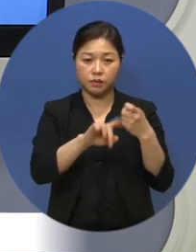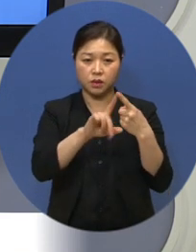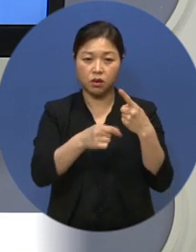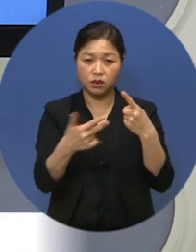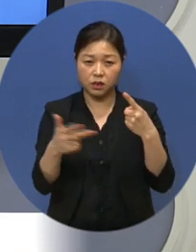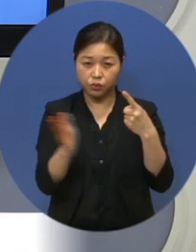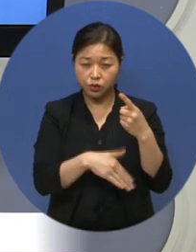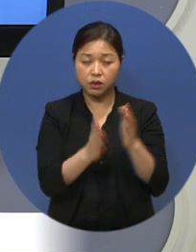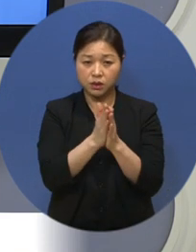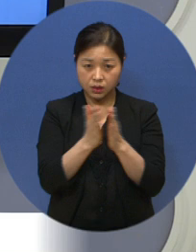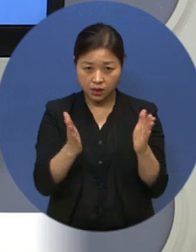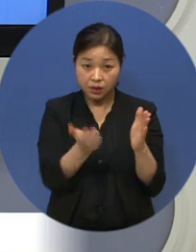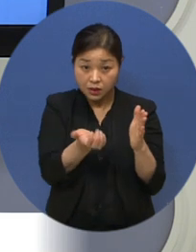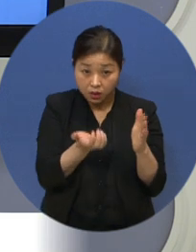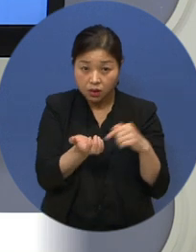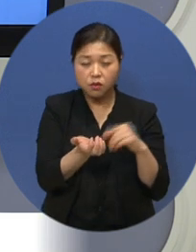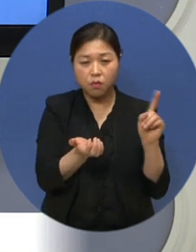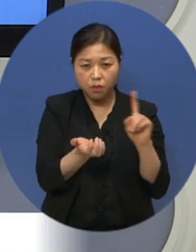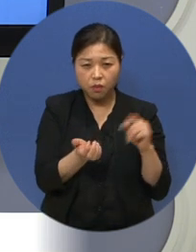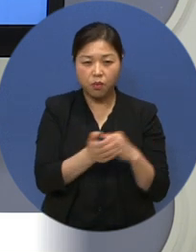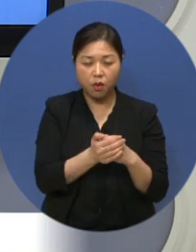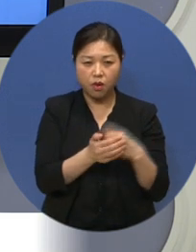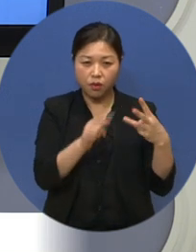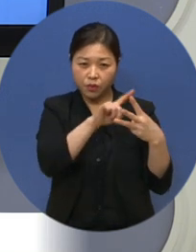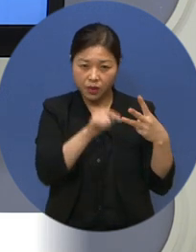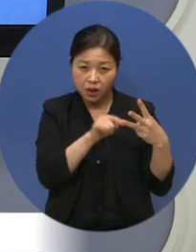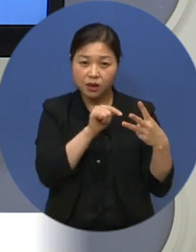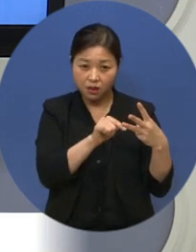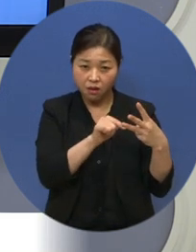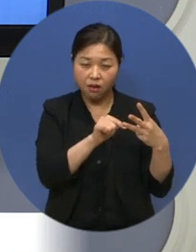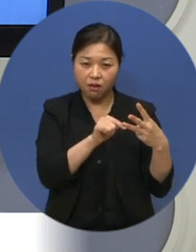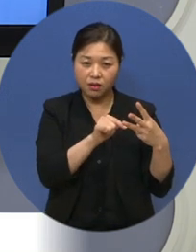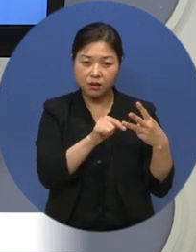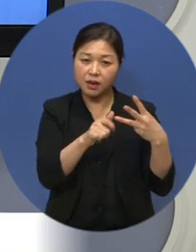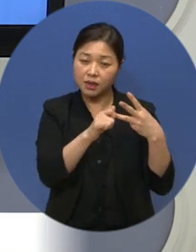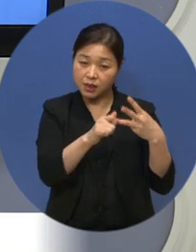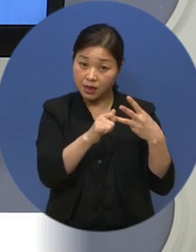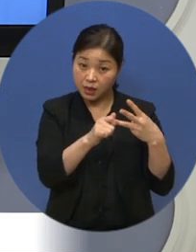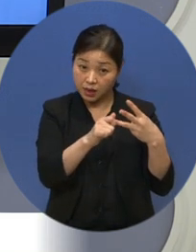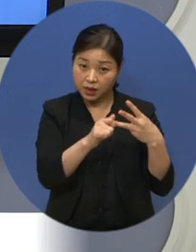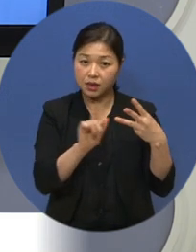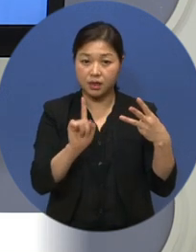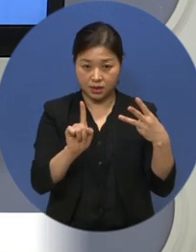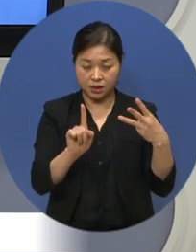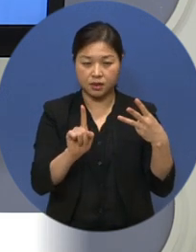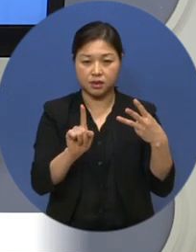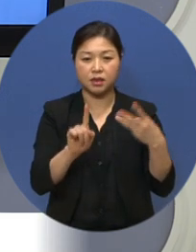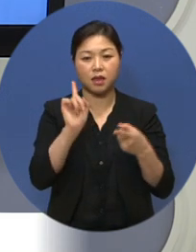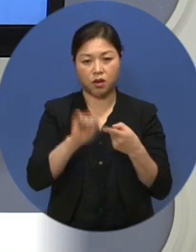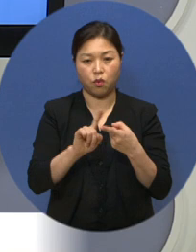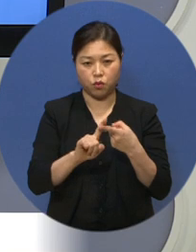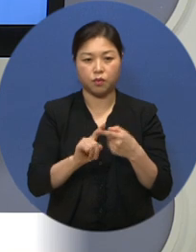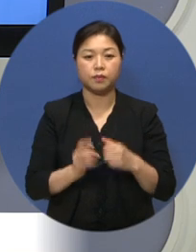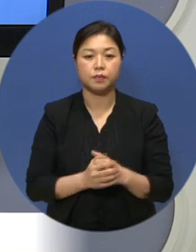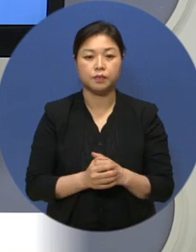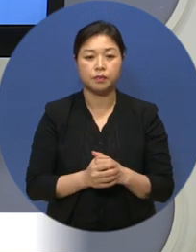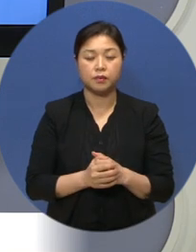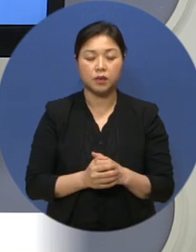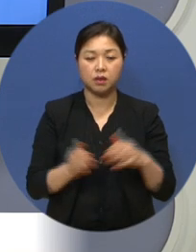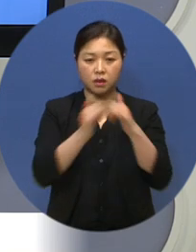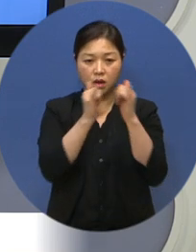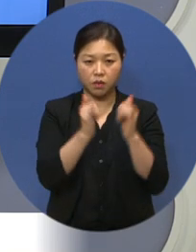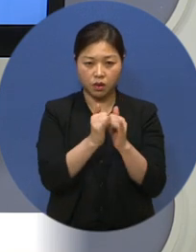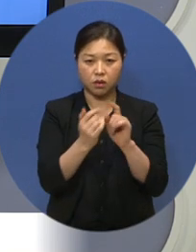적용되며 그 전까지는 현행 3단계 9분에 따른 1단계가 유지됩니다 이번 조치는